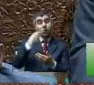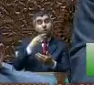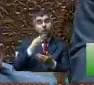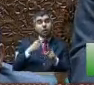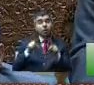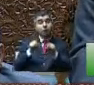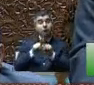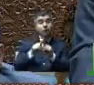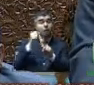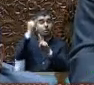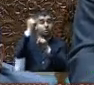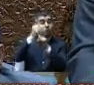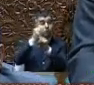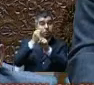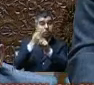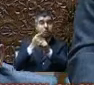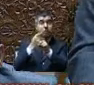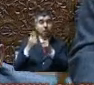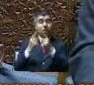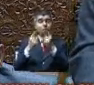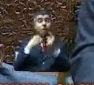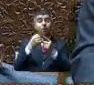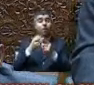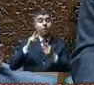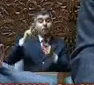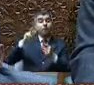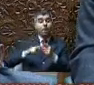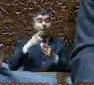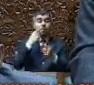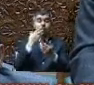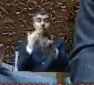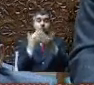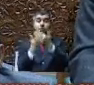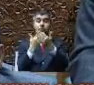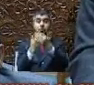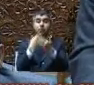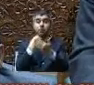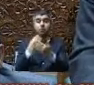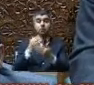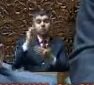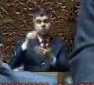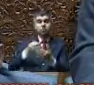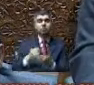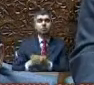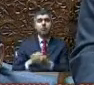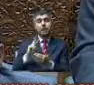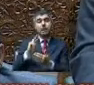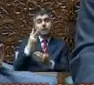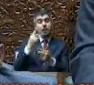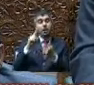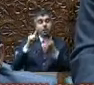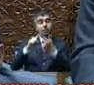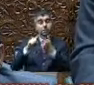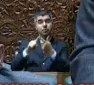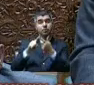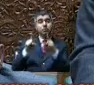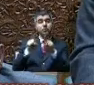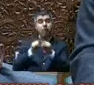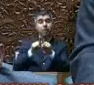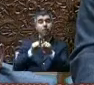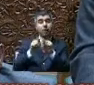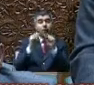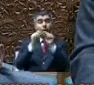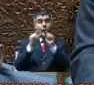حول إنجازات اجتماعية نوعية التي قمتم بها وبدقة. ثانيا، مدى